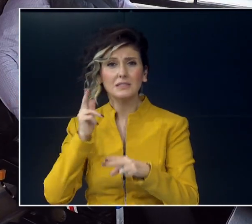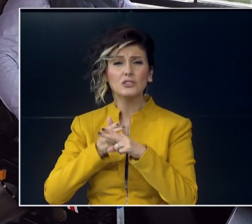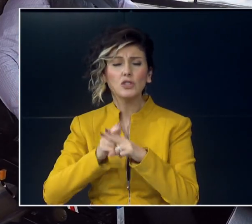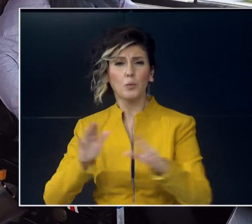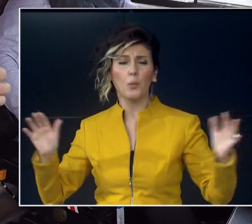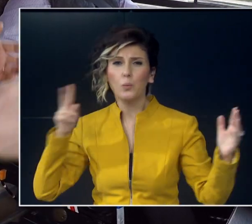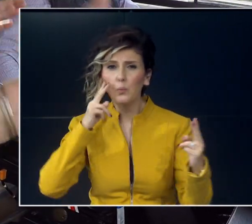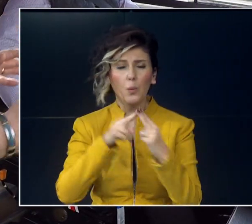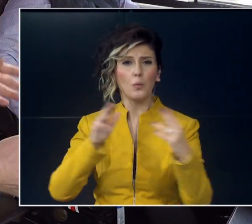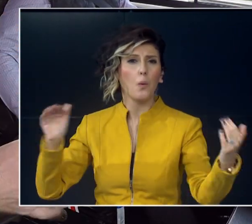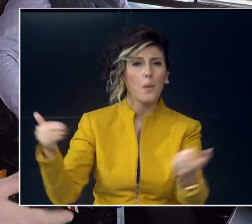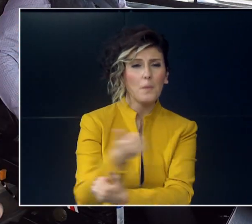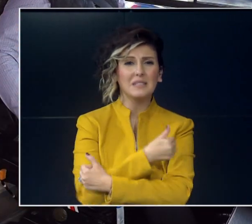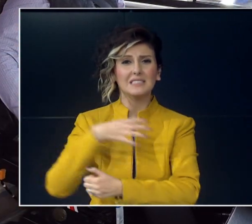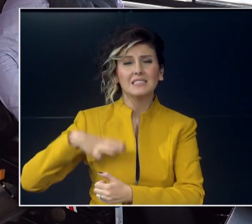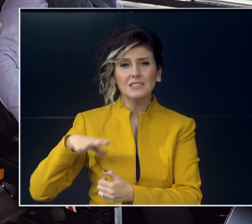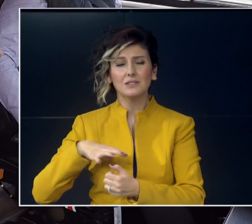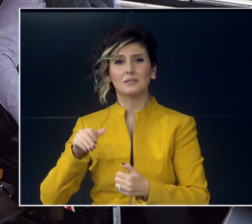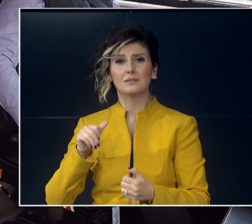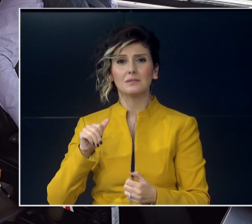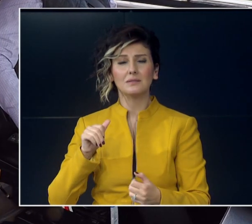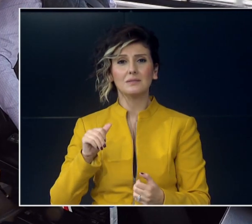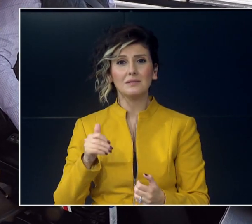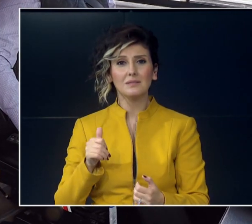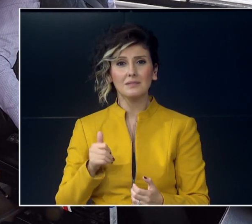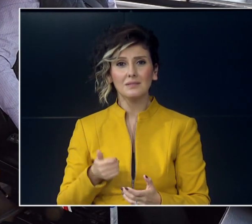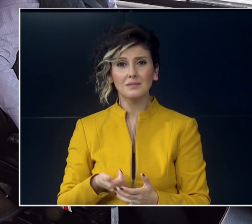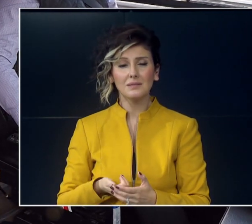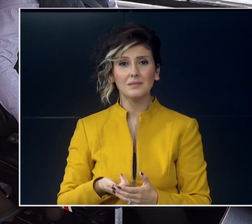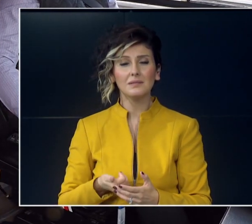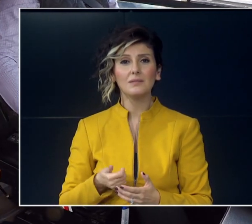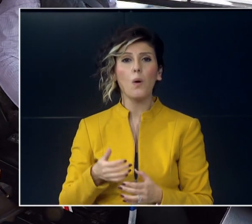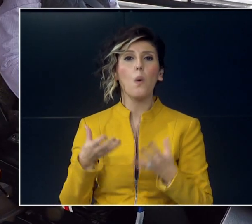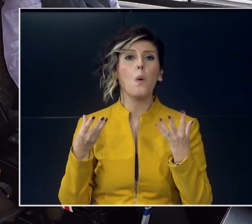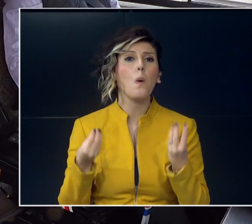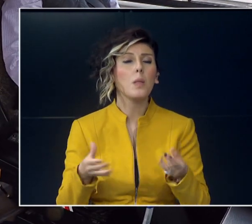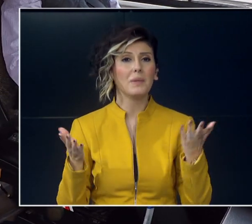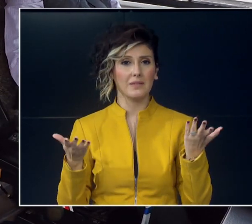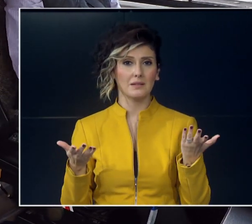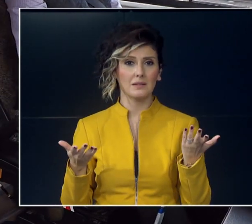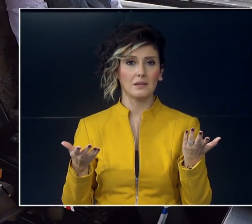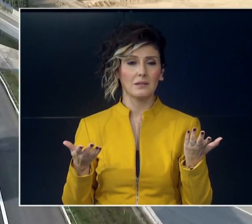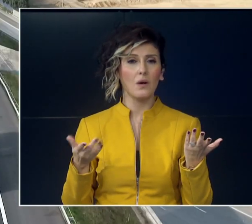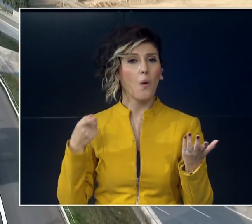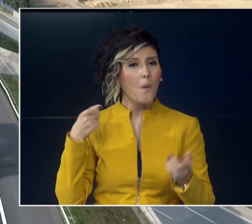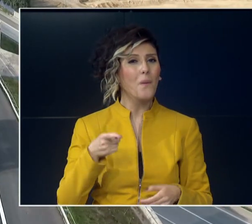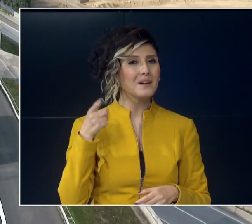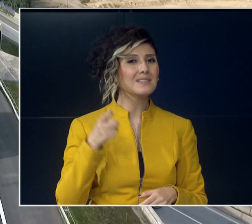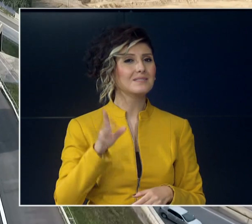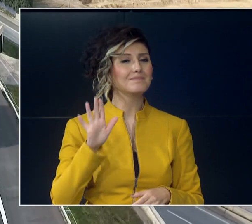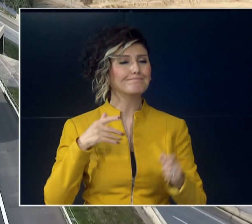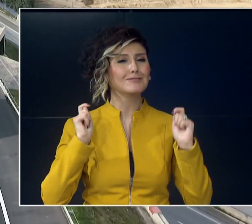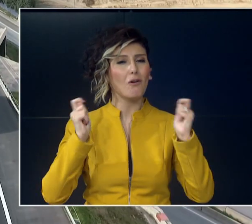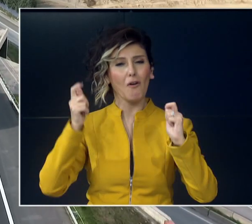sarılmak, öpmek istiyorsun. Sonra tamam anne yani yarın görüşürüz, tamam mı? Olmadı. Ya orada bayağı bir zor